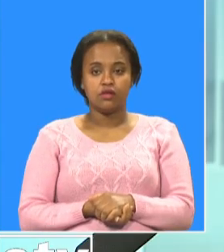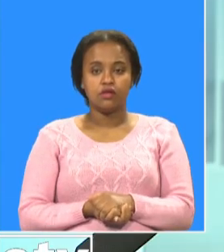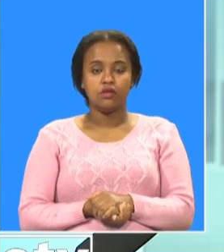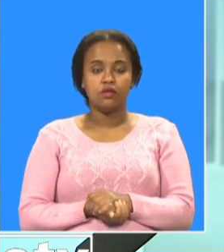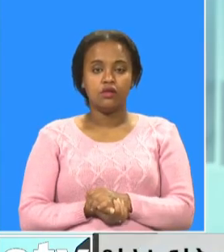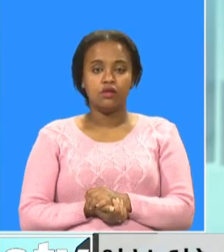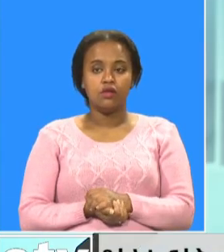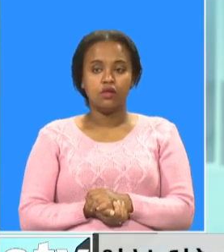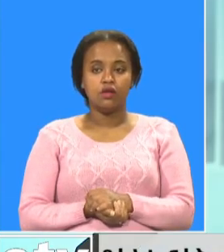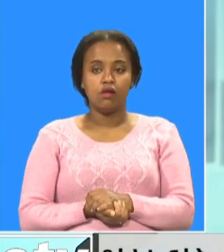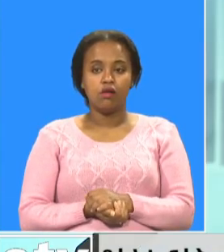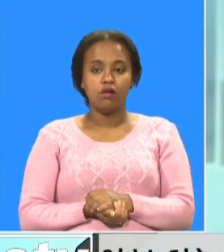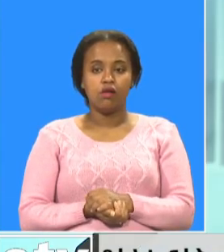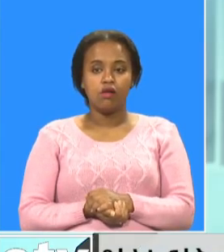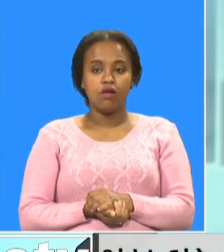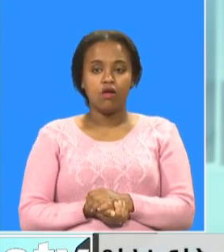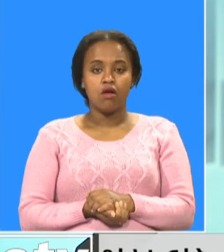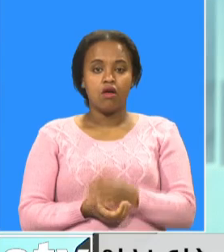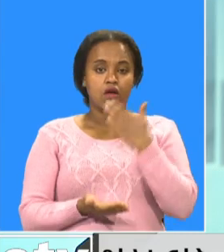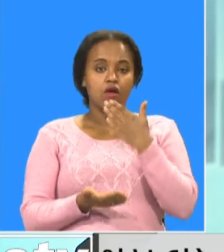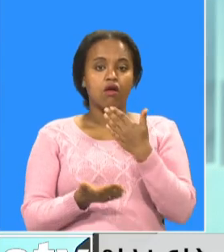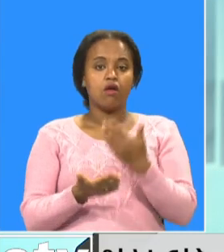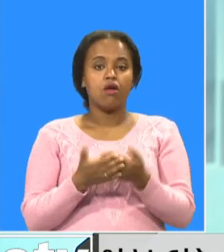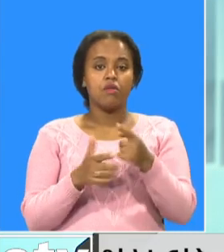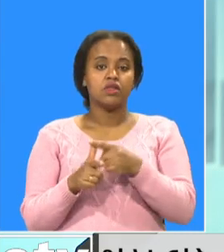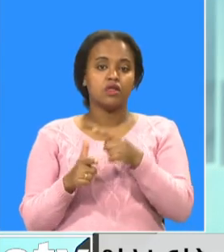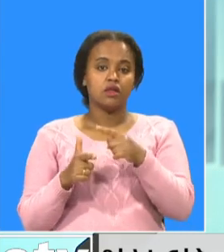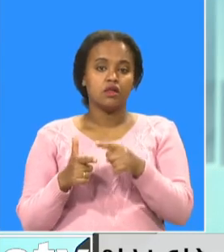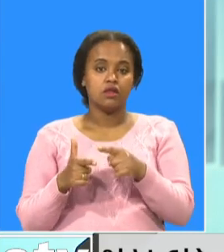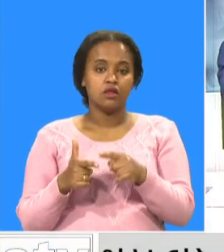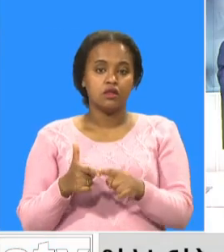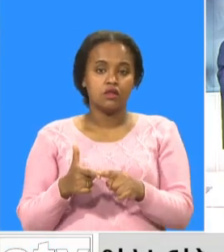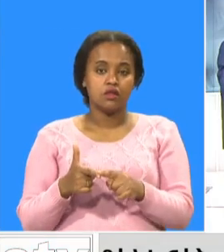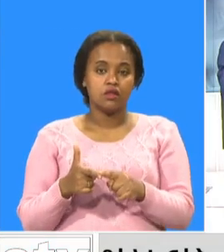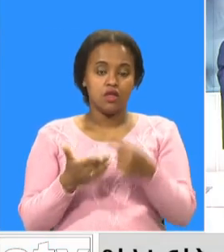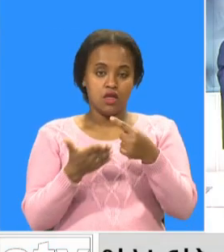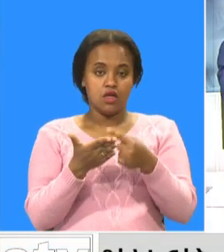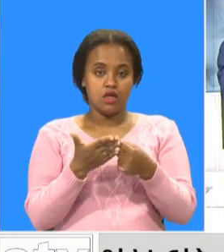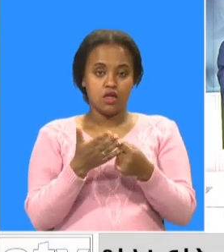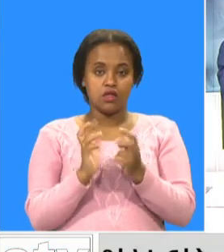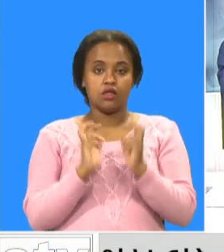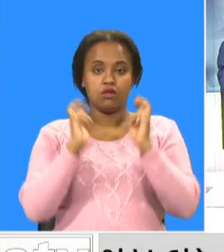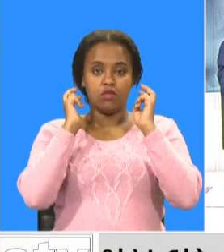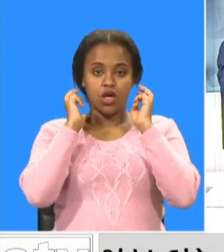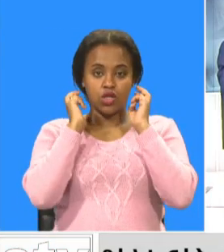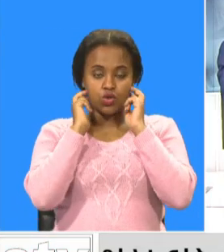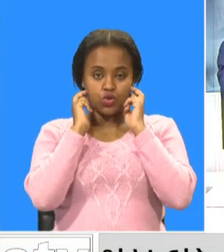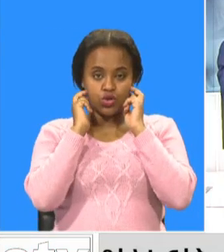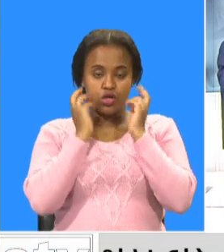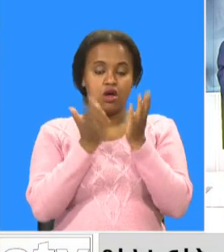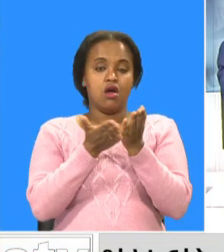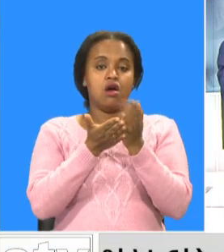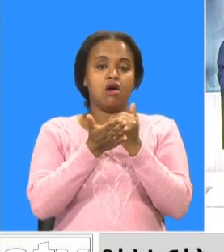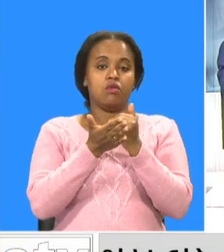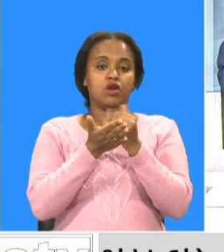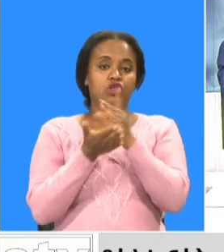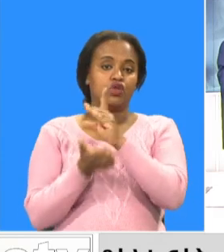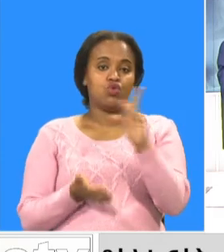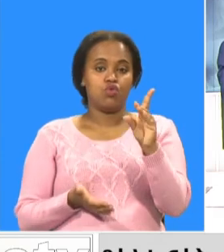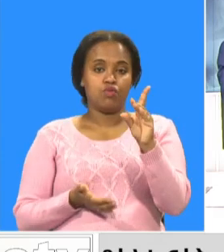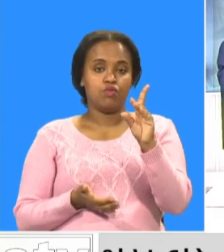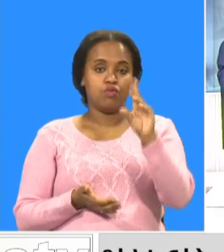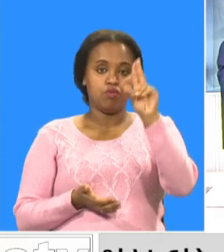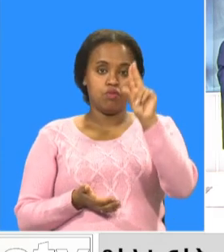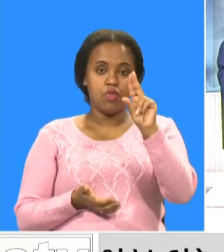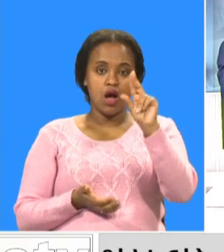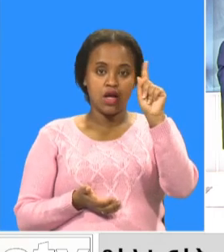እሺ፣ እንቀጥል። እሺ፣ አመሰግናለሁ። እንግዲህ እነዚህ ማስኮች አምራች ኩባንያው